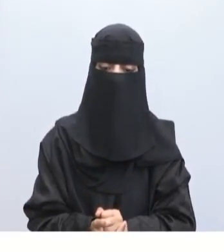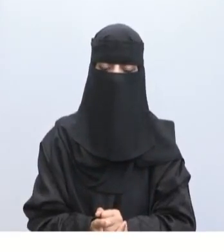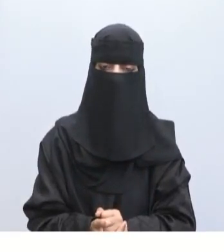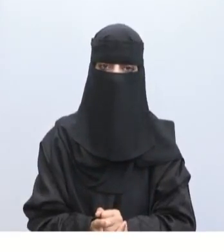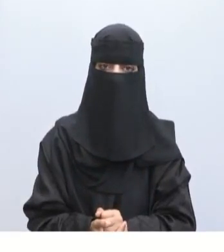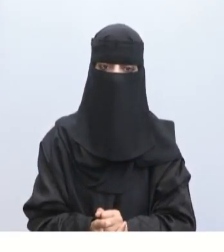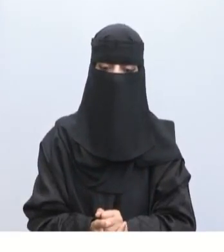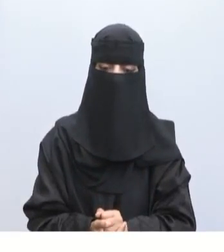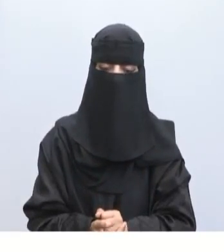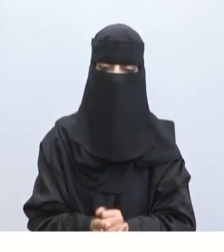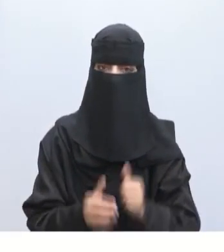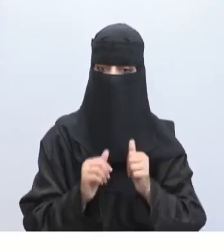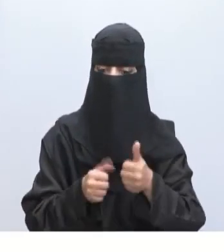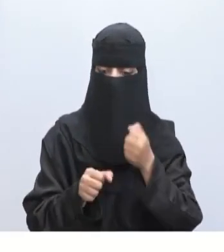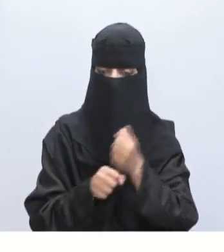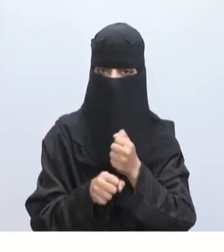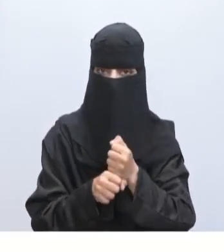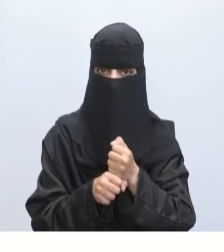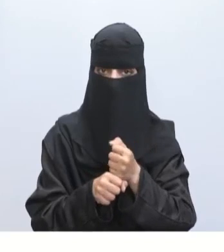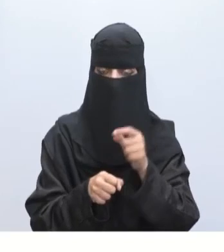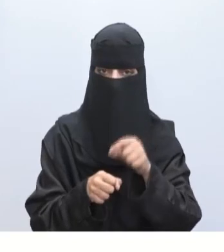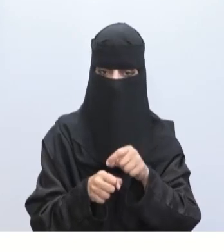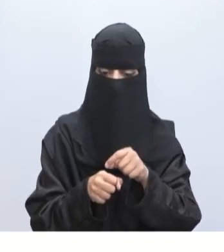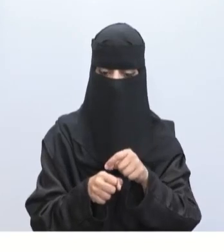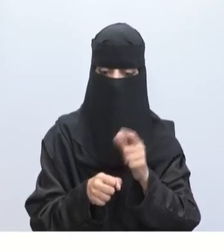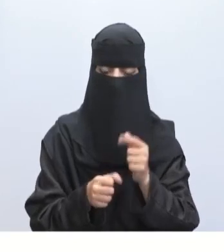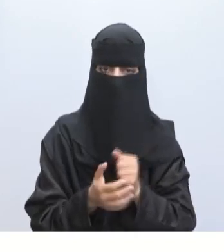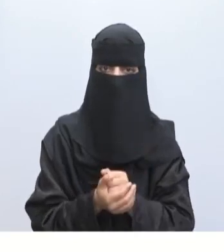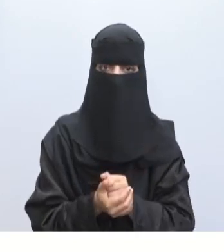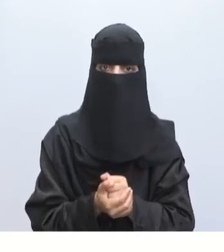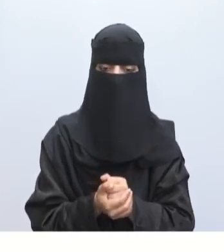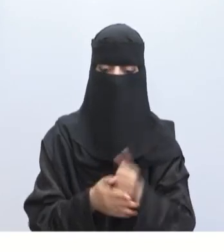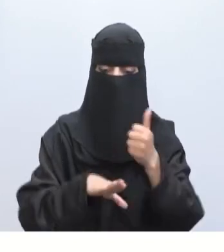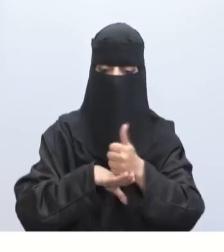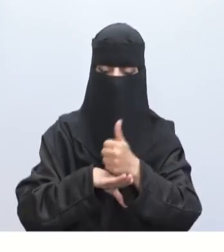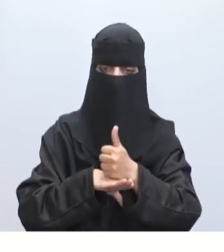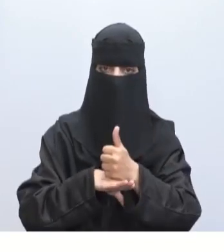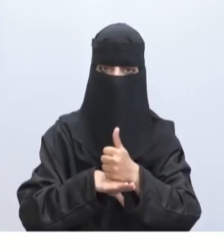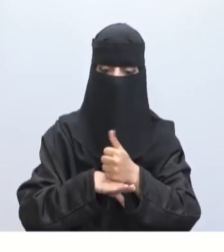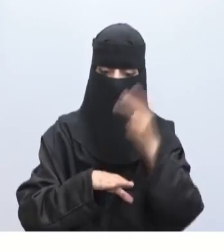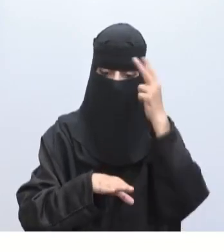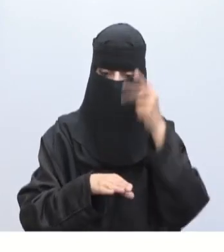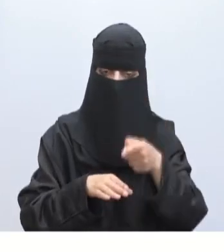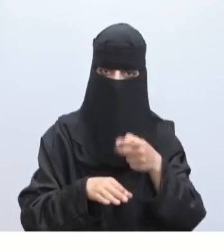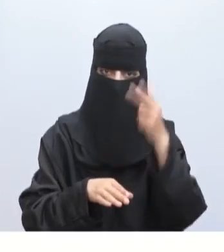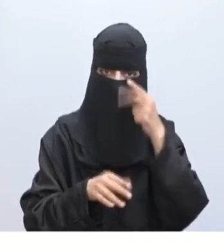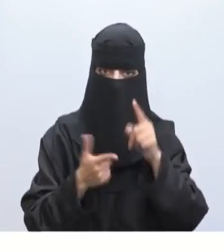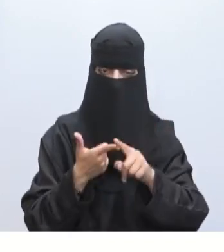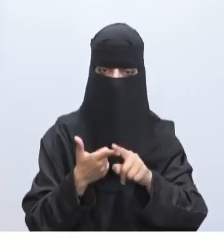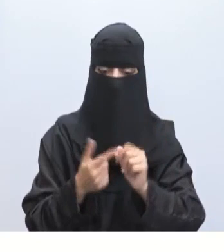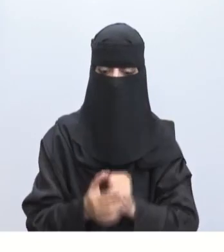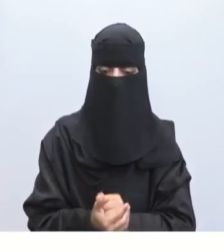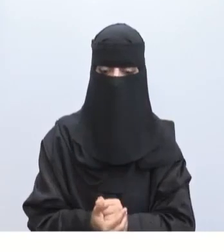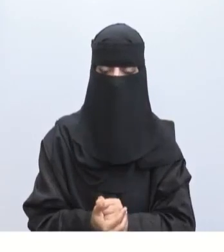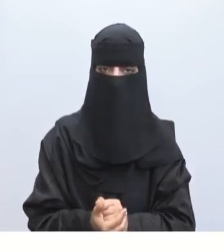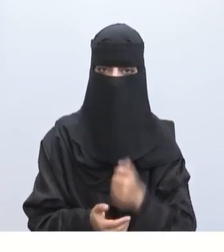ثانيه الجهود او جهوده رحمه الله في تاسيس الدوله السعوديه ال